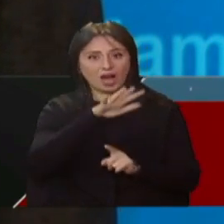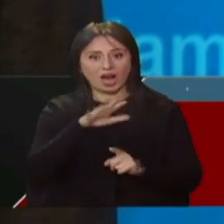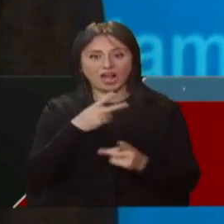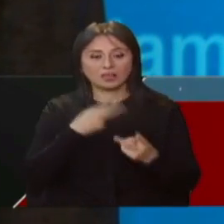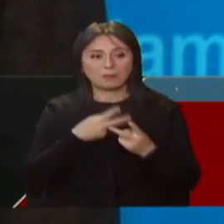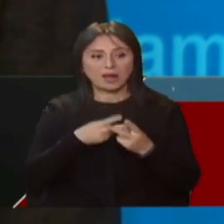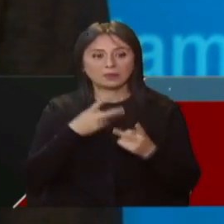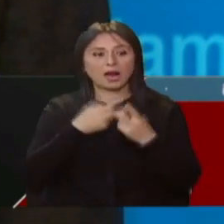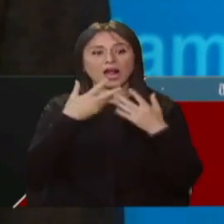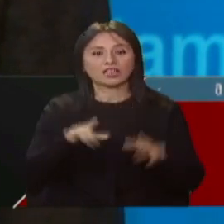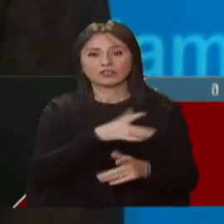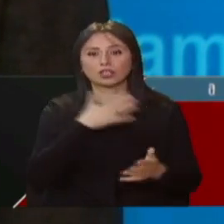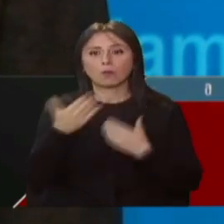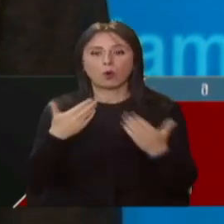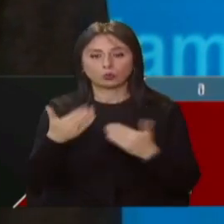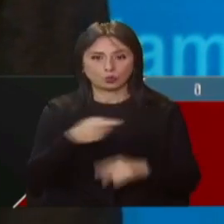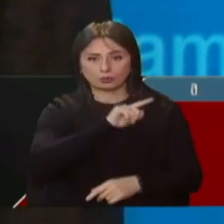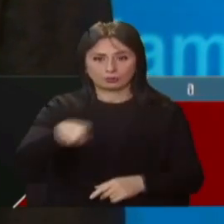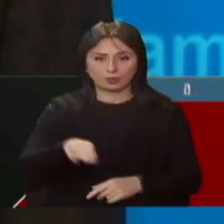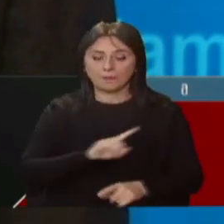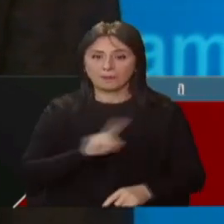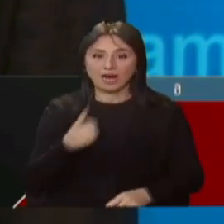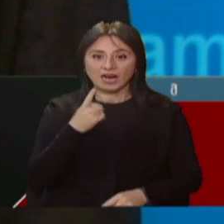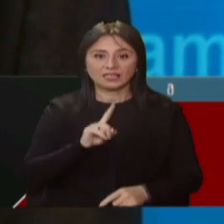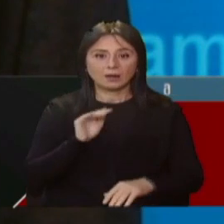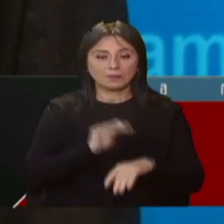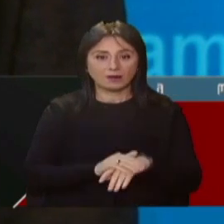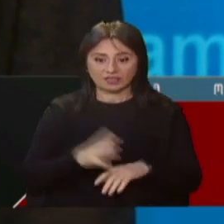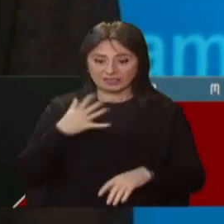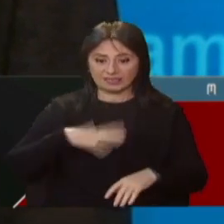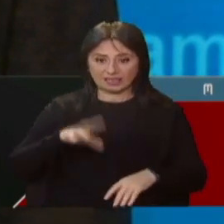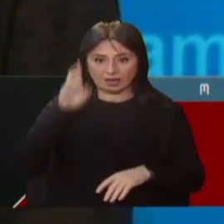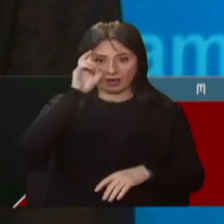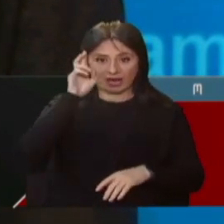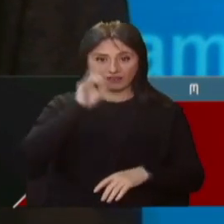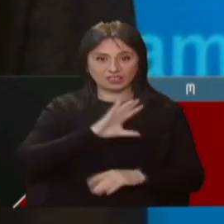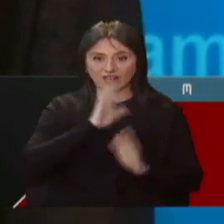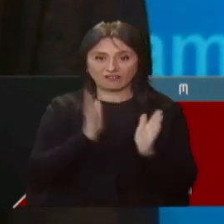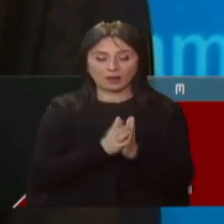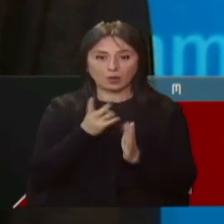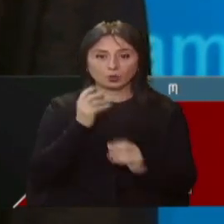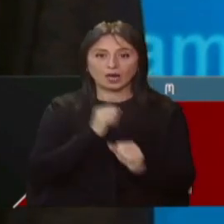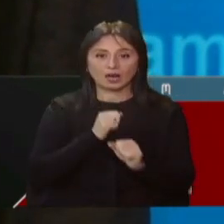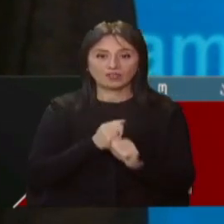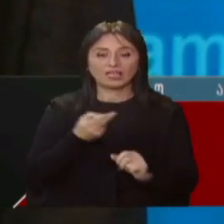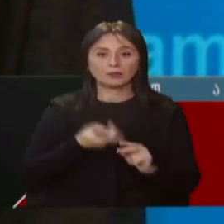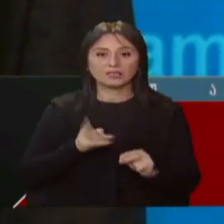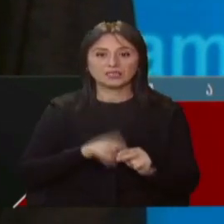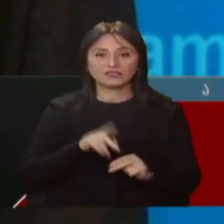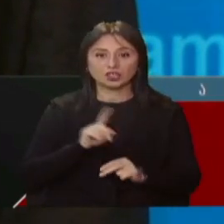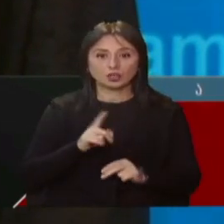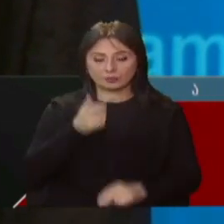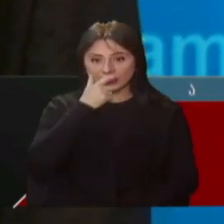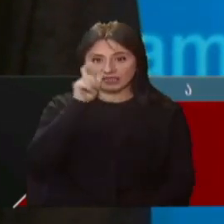patimris gatavisuflebisken moçodebde, magram erti aris fakti, ro sakartvelos khelisuflebam qvelaperi unda gaaketos imistvis,